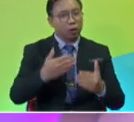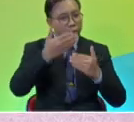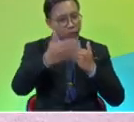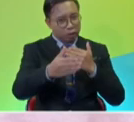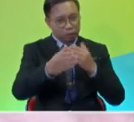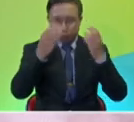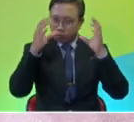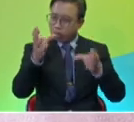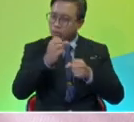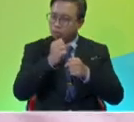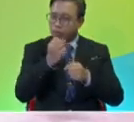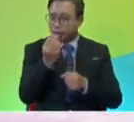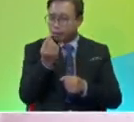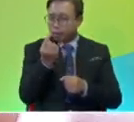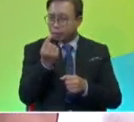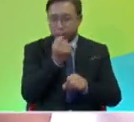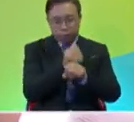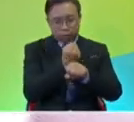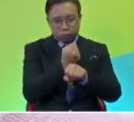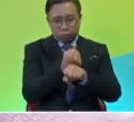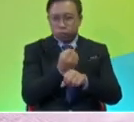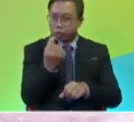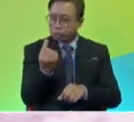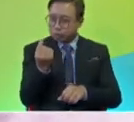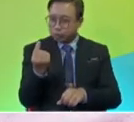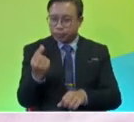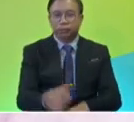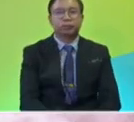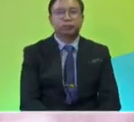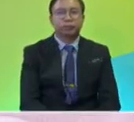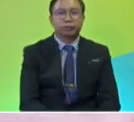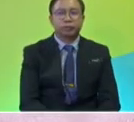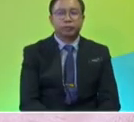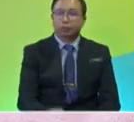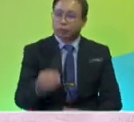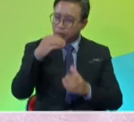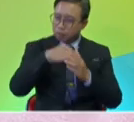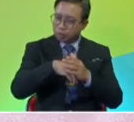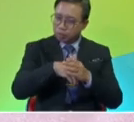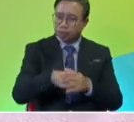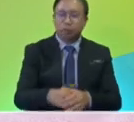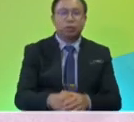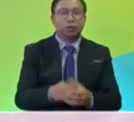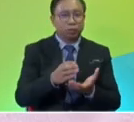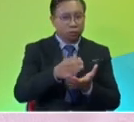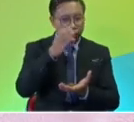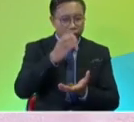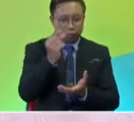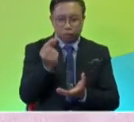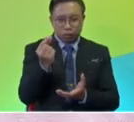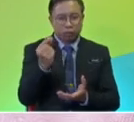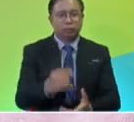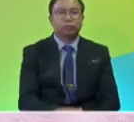Cikgu ambil batu-batu kecil tu dekat luar rumah tu Cikgu ambil batu kecil kemudian kita Cikgu masukkanlah dekat dalam botol ni masukkan sikitsikit sikit